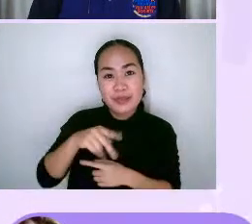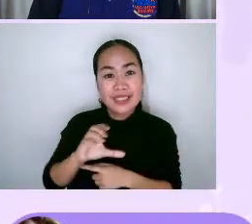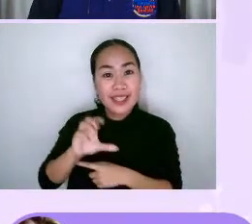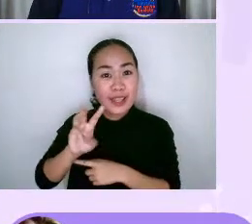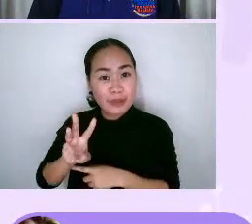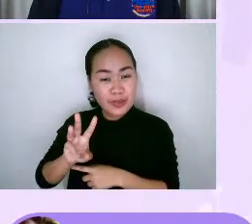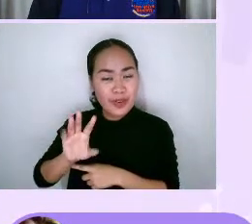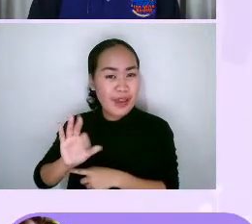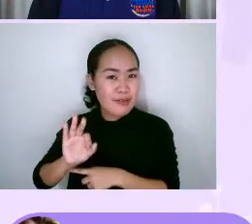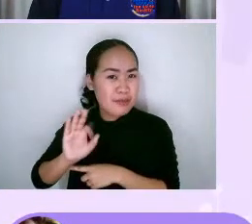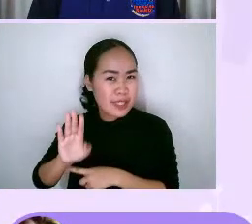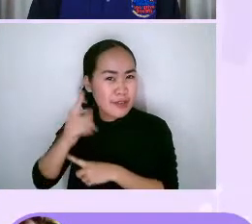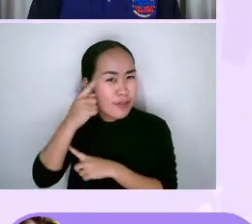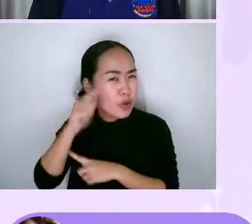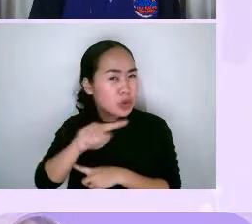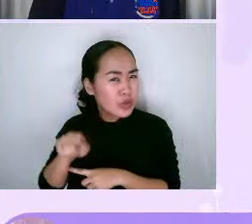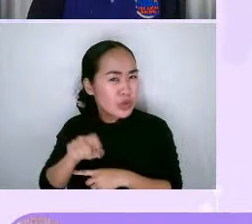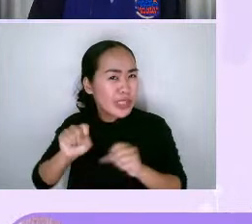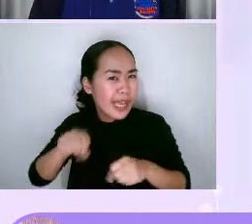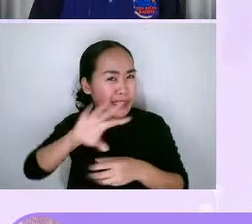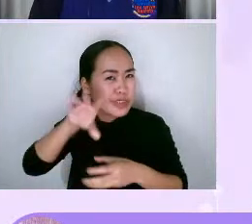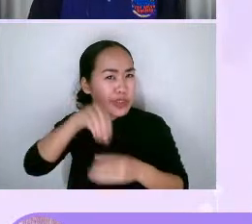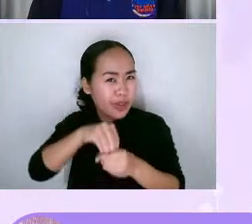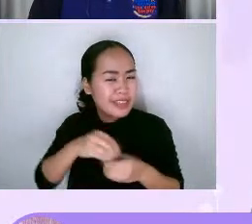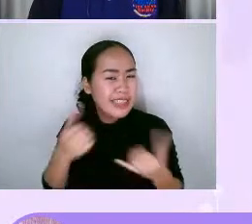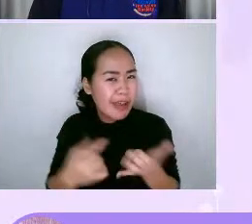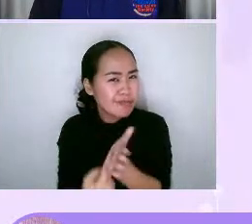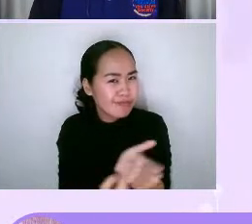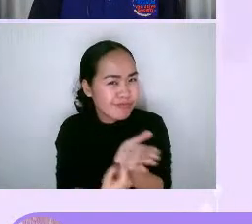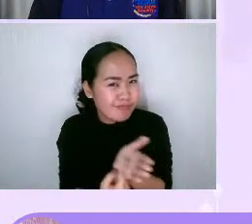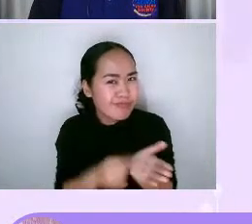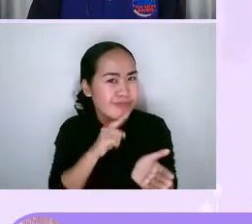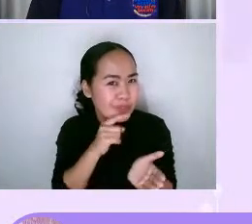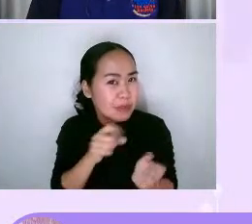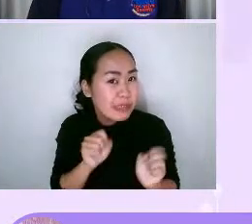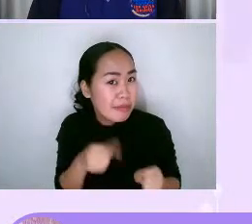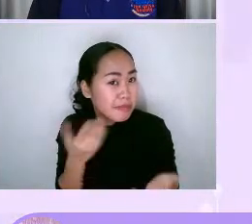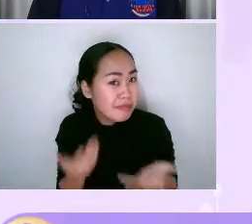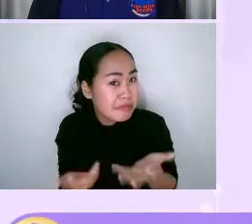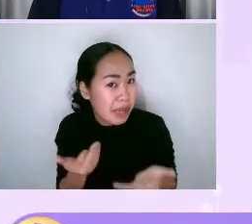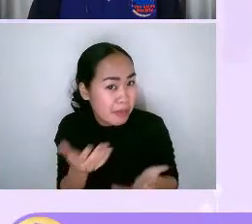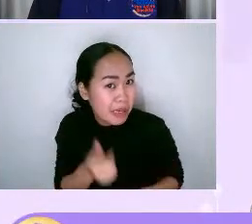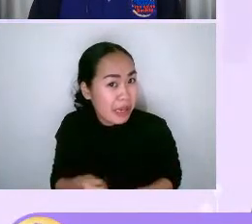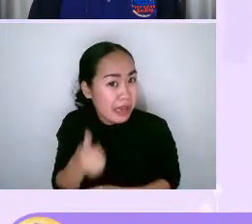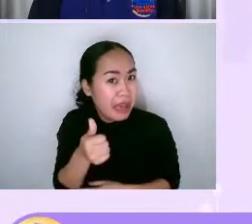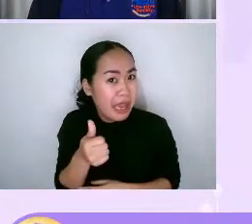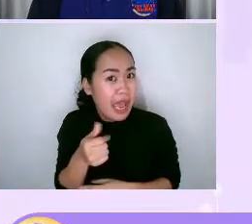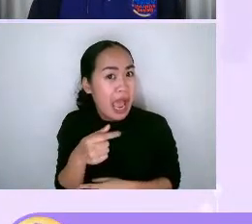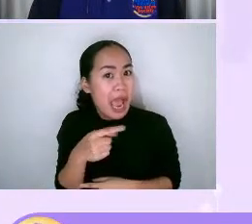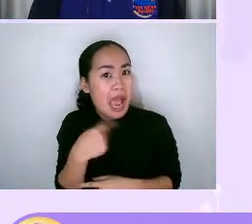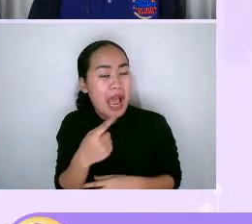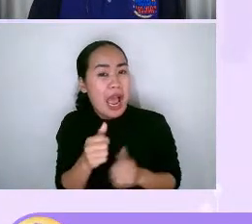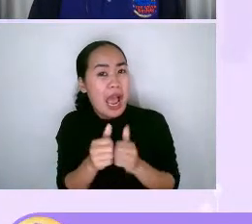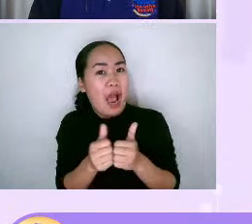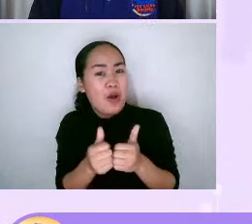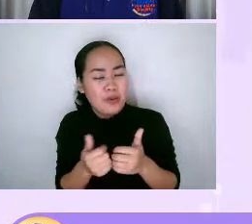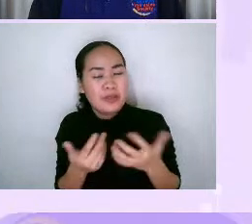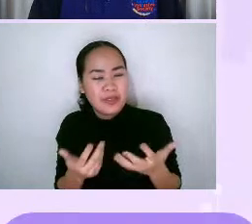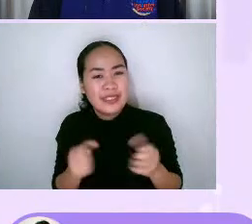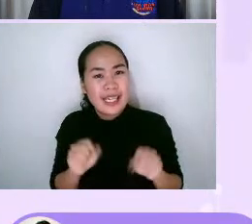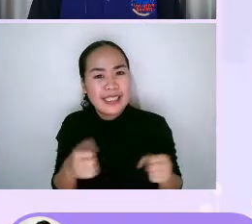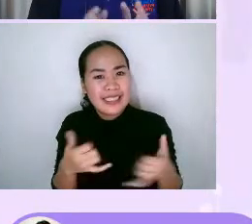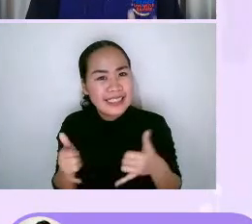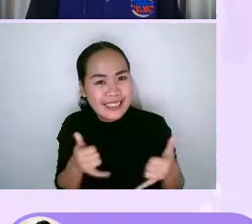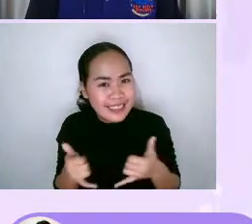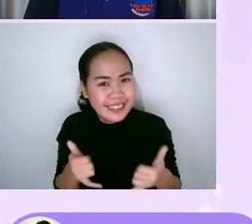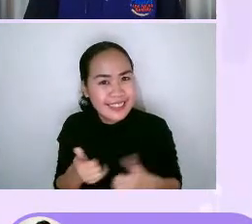maging kabahagi kayo namin sa ating talakayan for today at manalo din tayo ngayong hapon po sa ating mga palaro. Ayan,